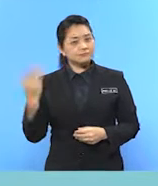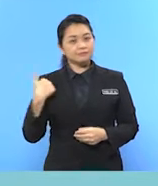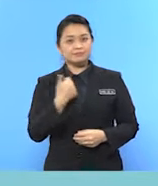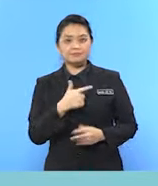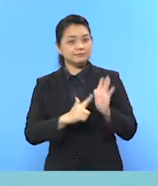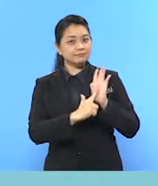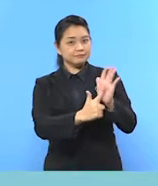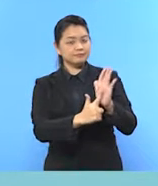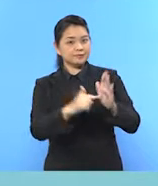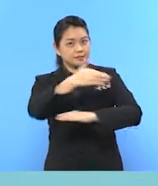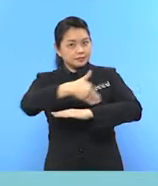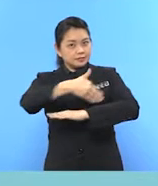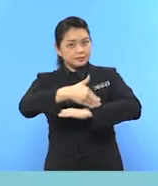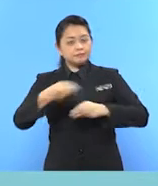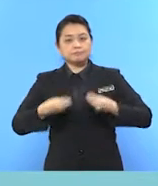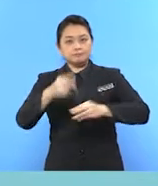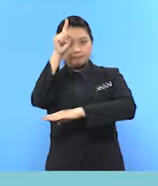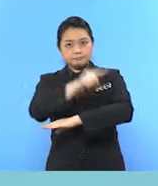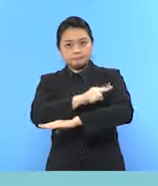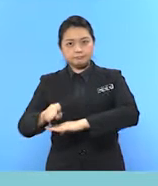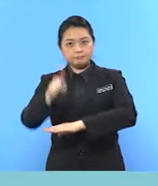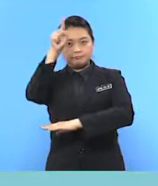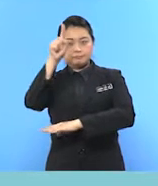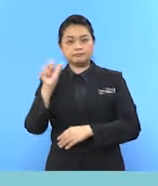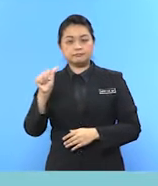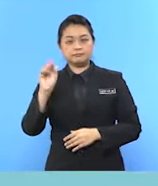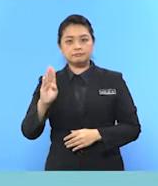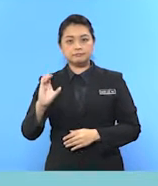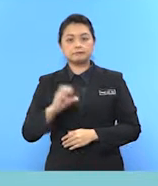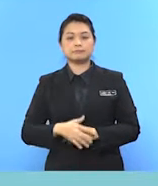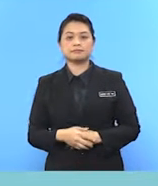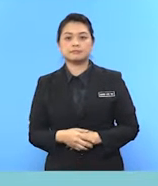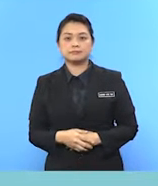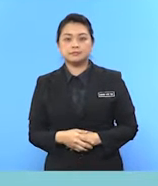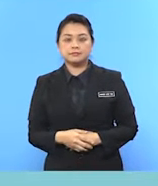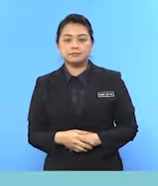Mari kita labelkan sisi-sisi bagi segitiga A, B, C.